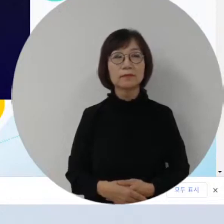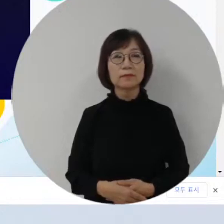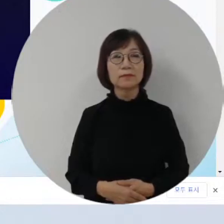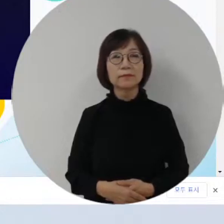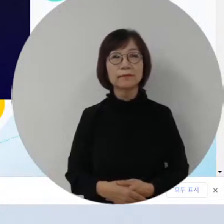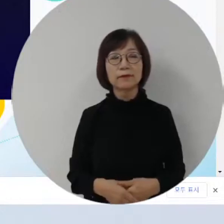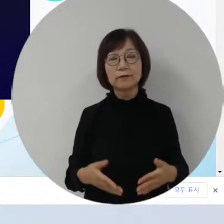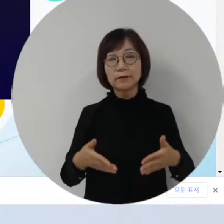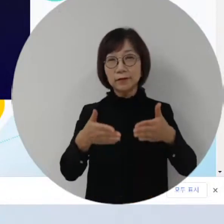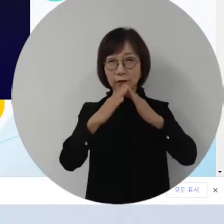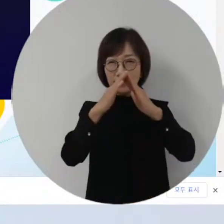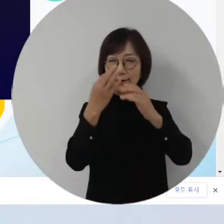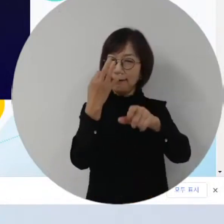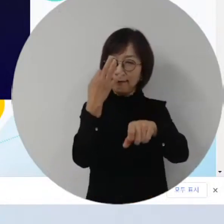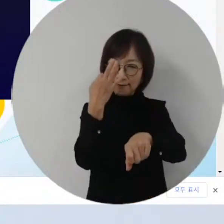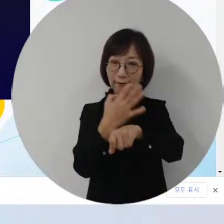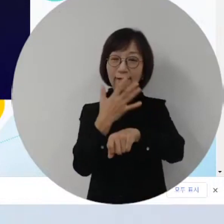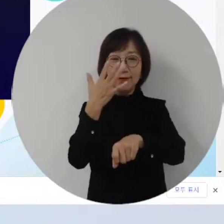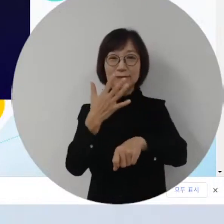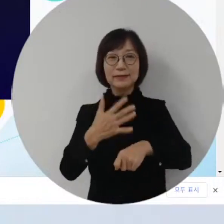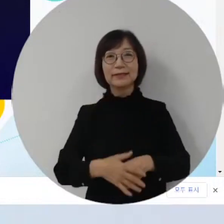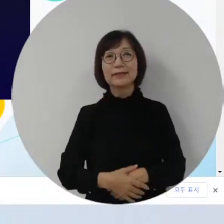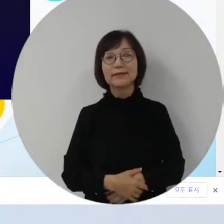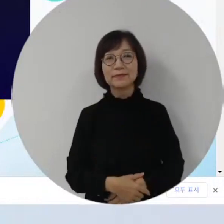간단하게 설치하실 수가 있어요.